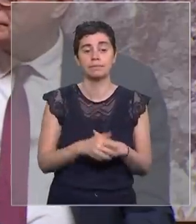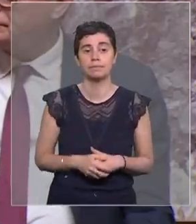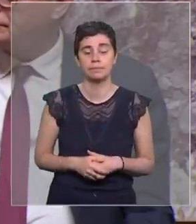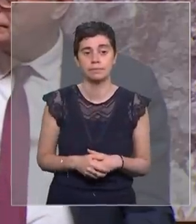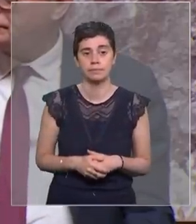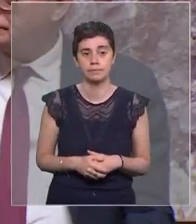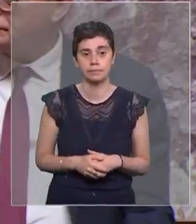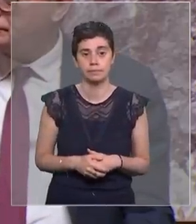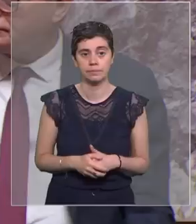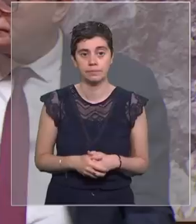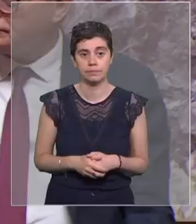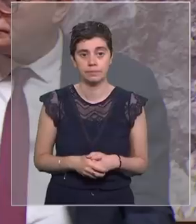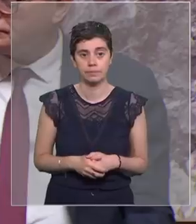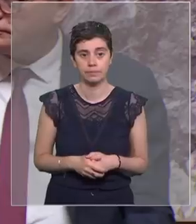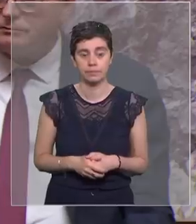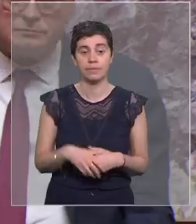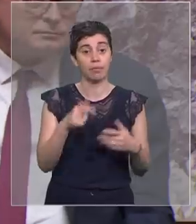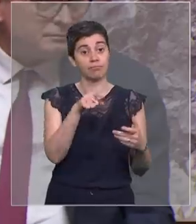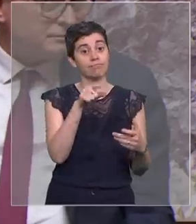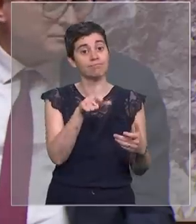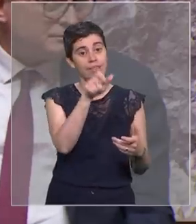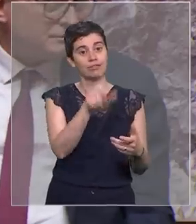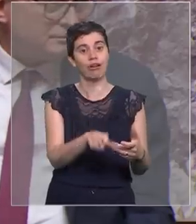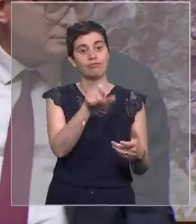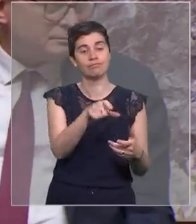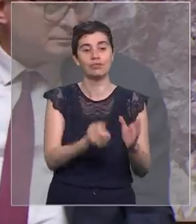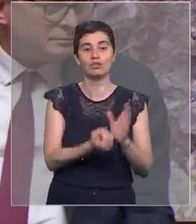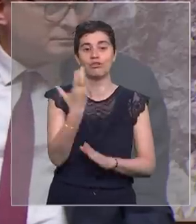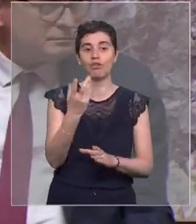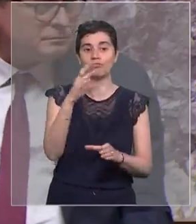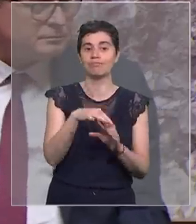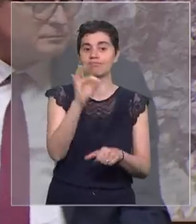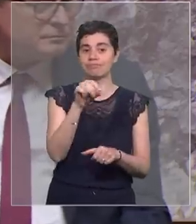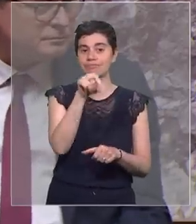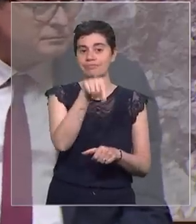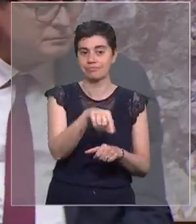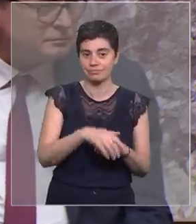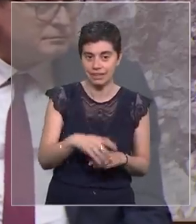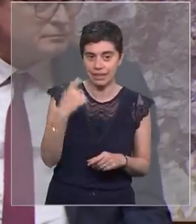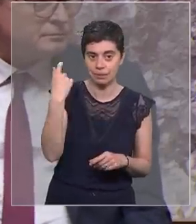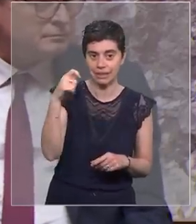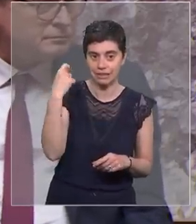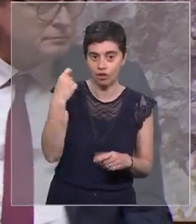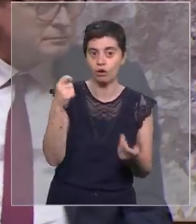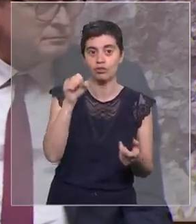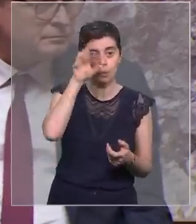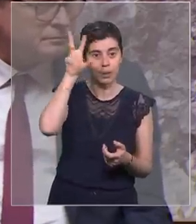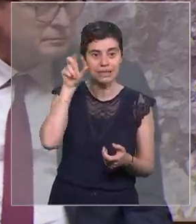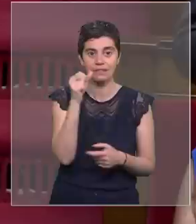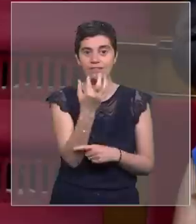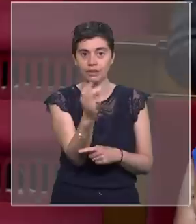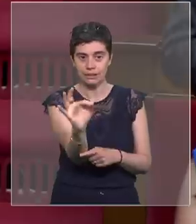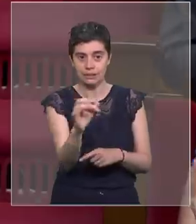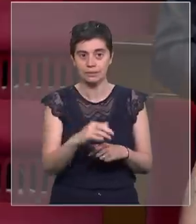le président Brotherson, que je voudrais féliciter pour son élection à la présidence de la Polynésie française.